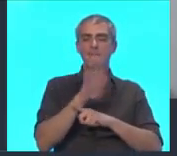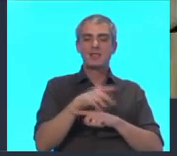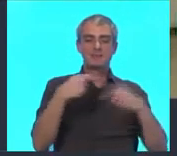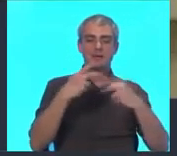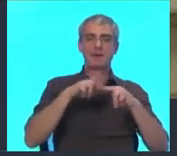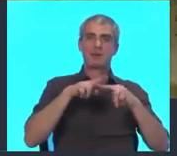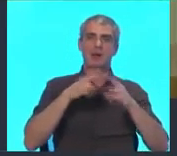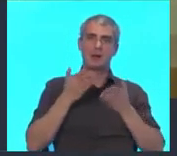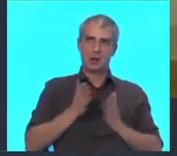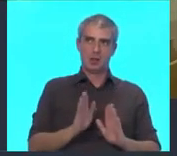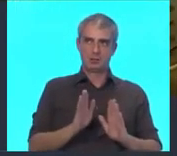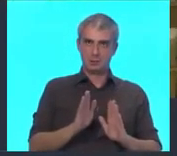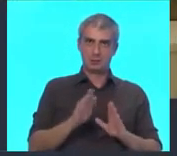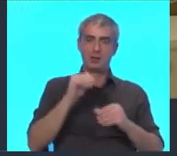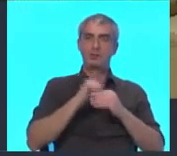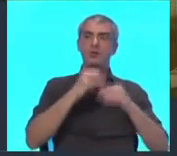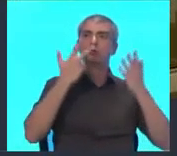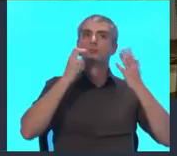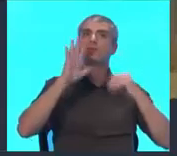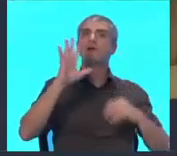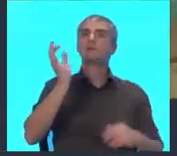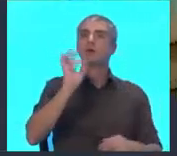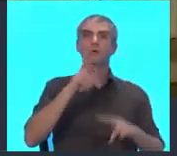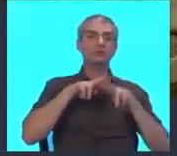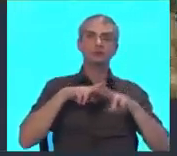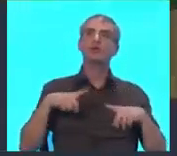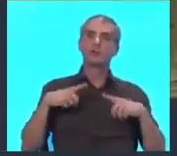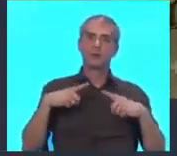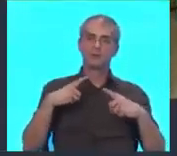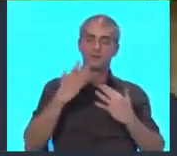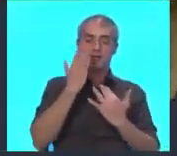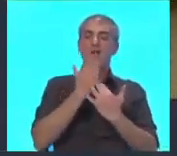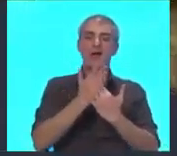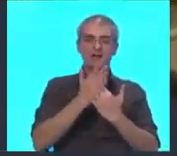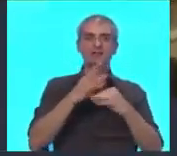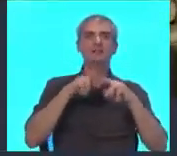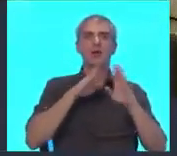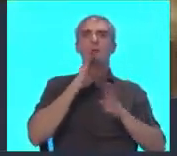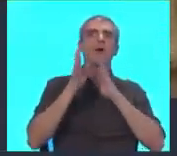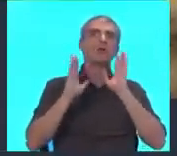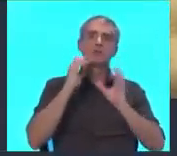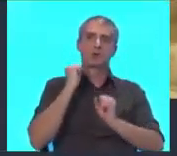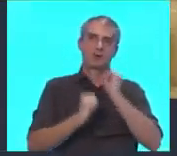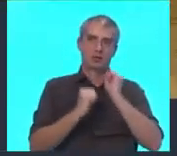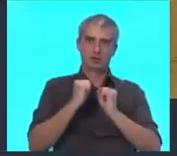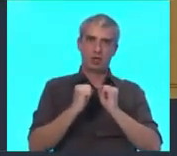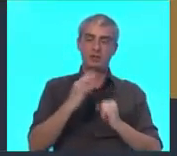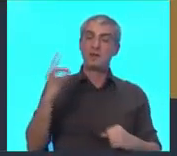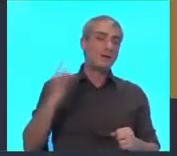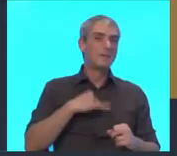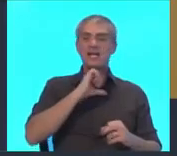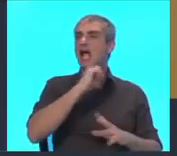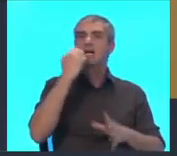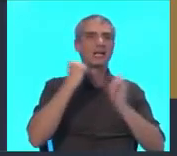הלידה. מתוך 85% מהשורדים, למחצית יישארו בעיות קשות בחיים. הפגיעה הקשה ביותר